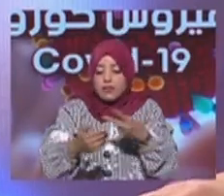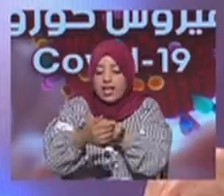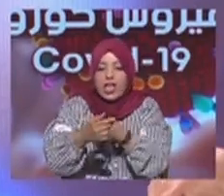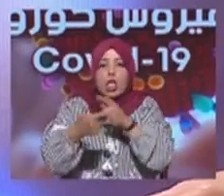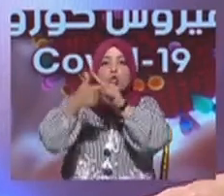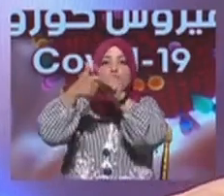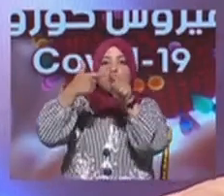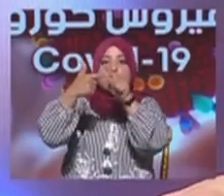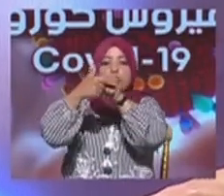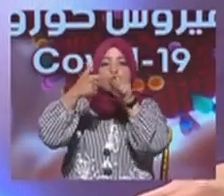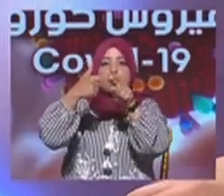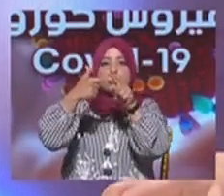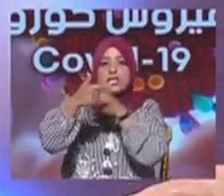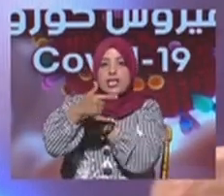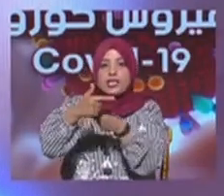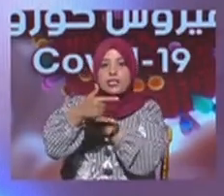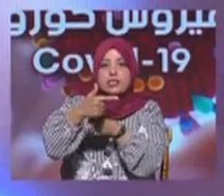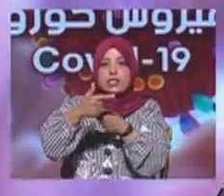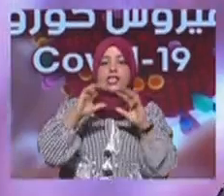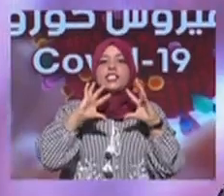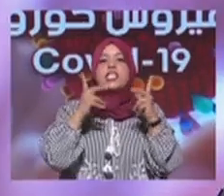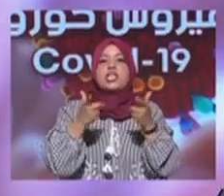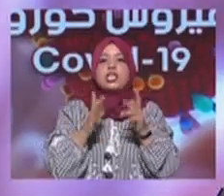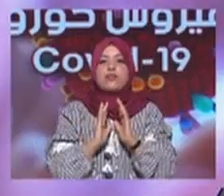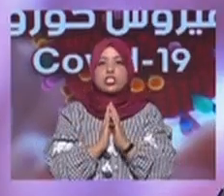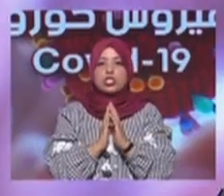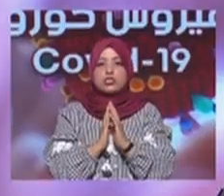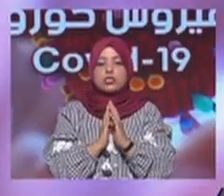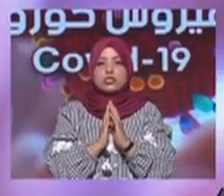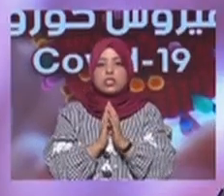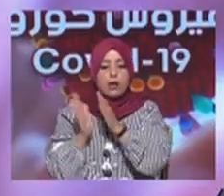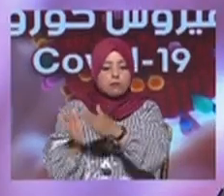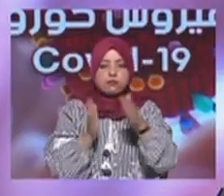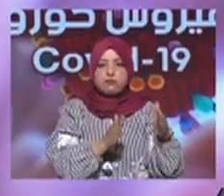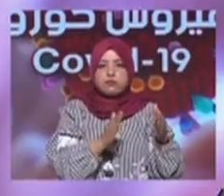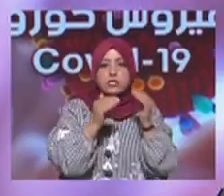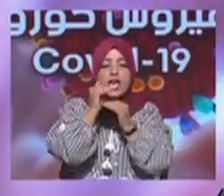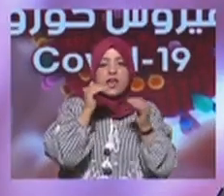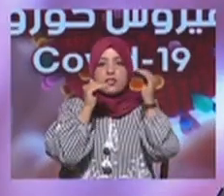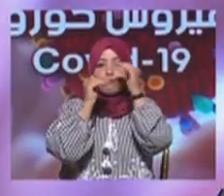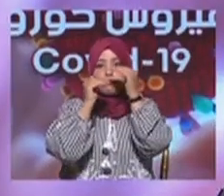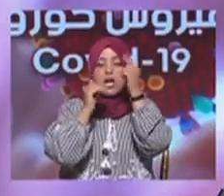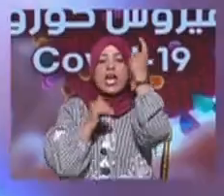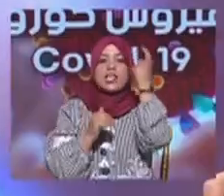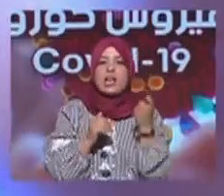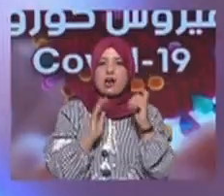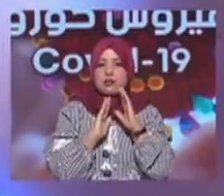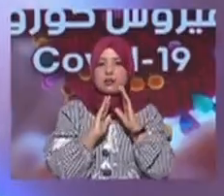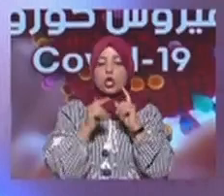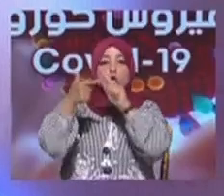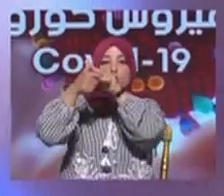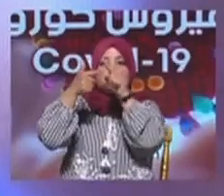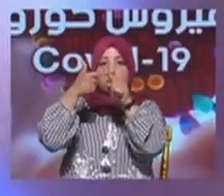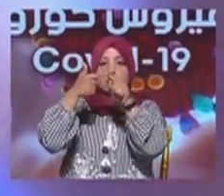نيجاتيف 24 ا بلو دو زوز تحاليل بينات بعضهم قد وقت نهار فوق النهار فوق ال 24 ساعه ويطلع زوز نيجاتيف